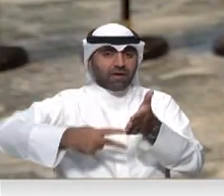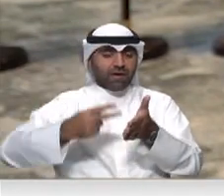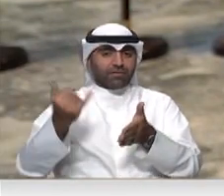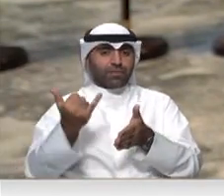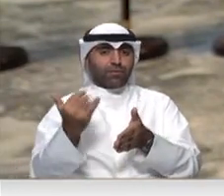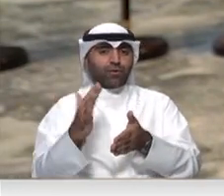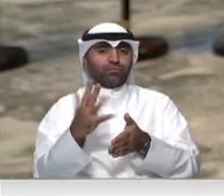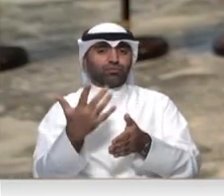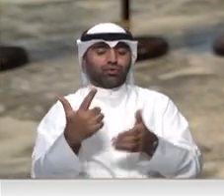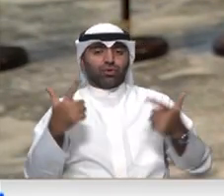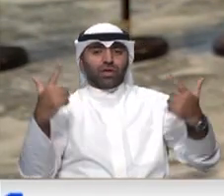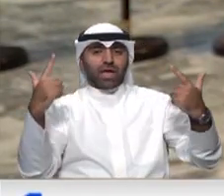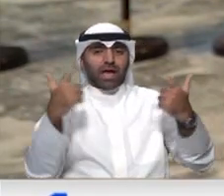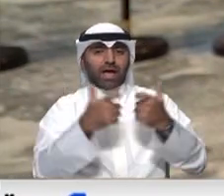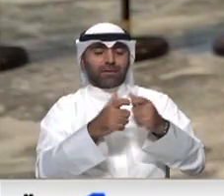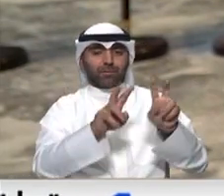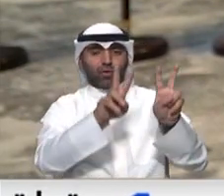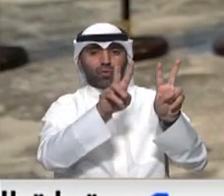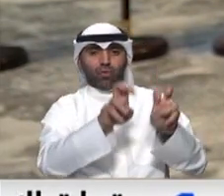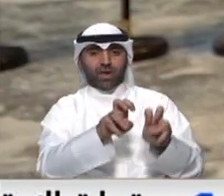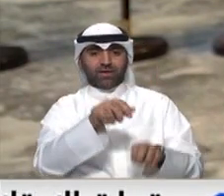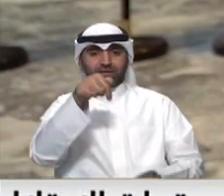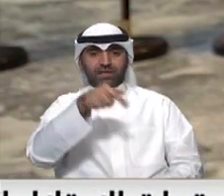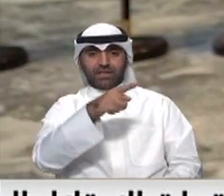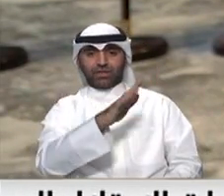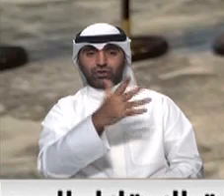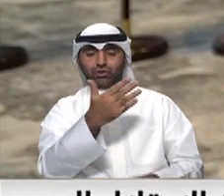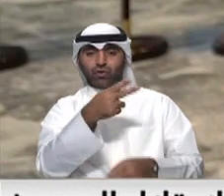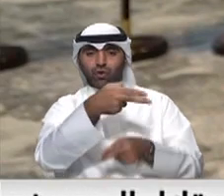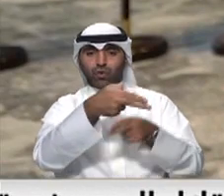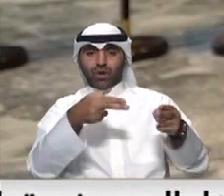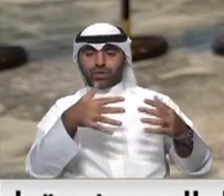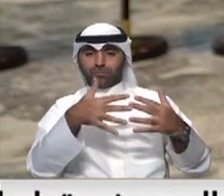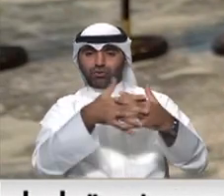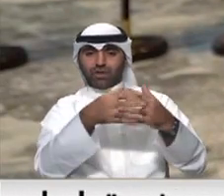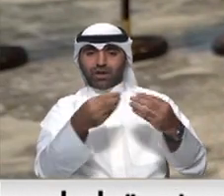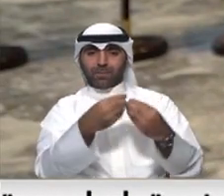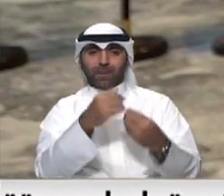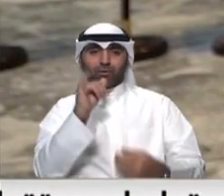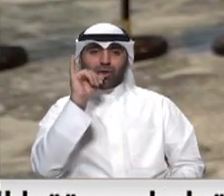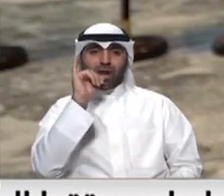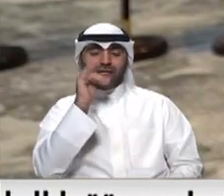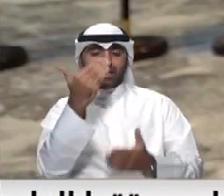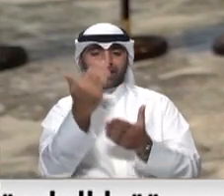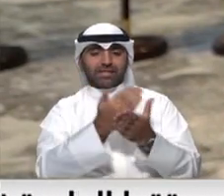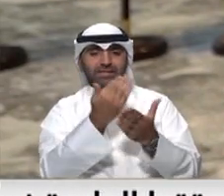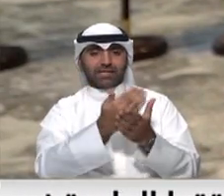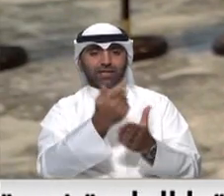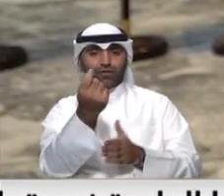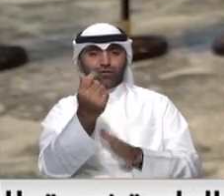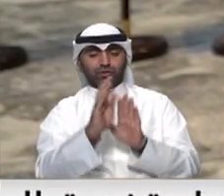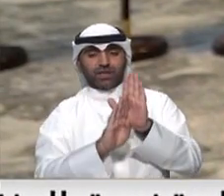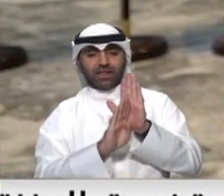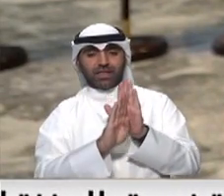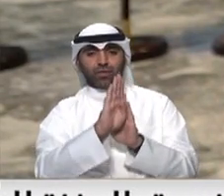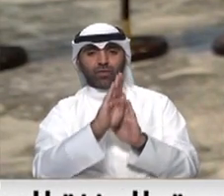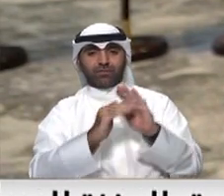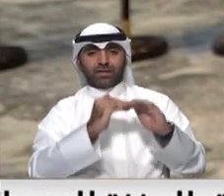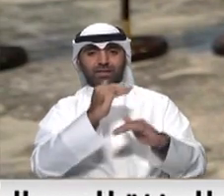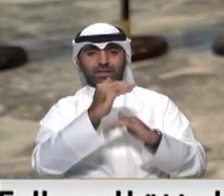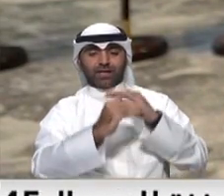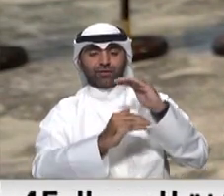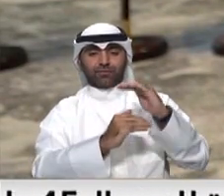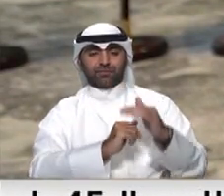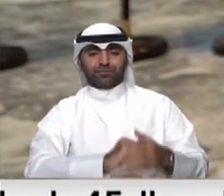في دعم العلاقات الاقتصاديه والسياسيه بين بريطانيا والعالم العربي جمال شاهين تلفزيون دوله